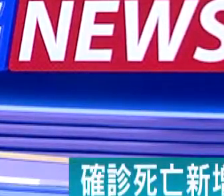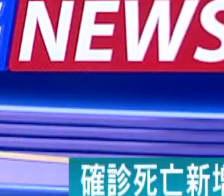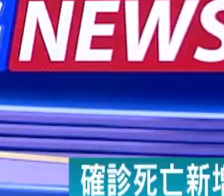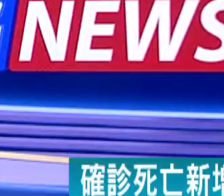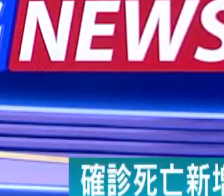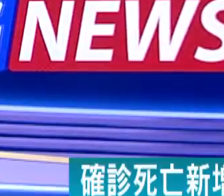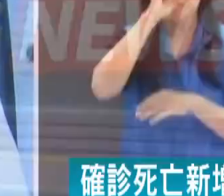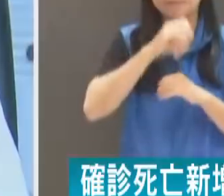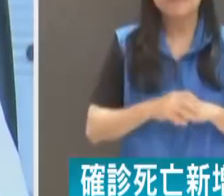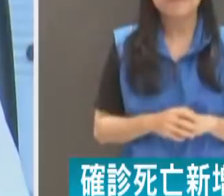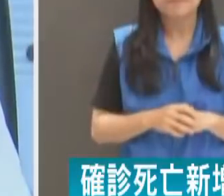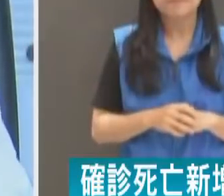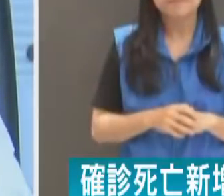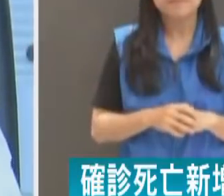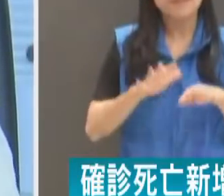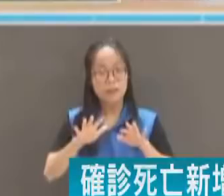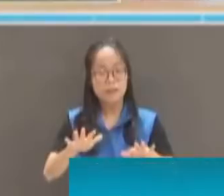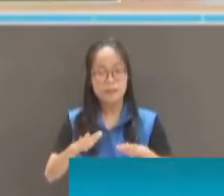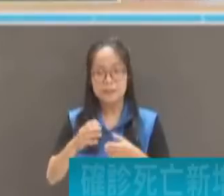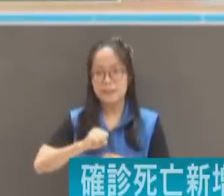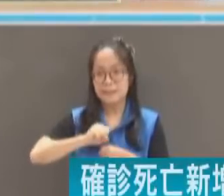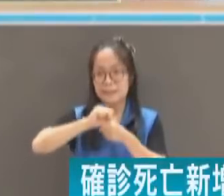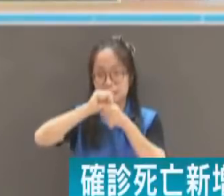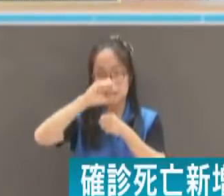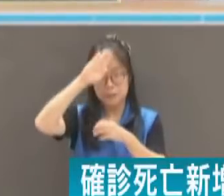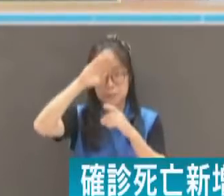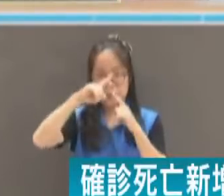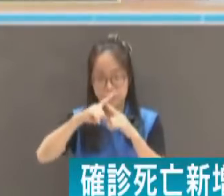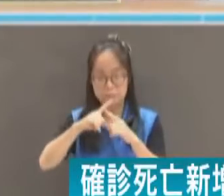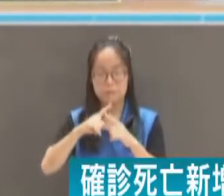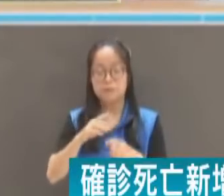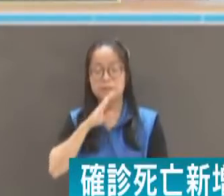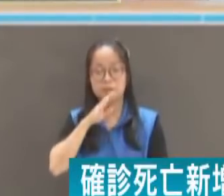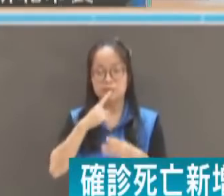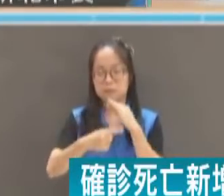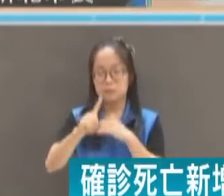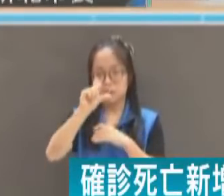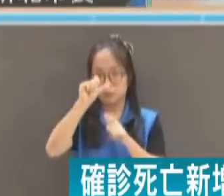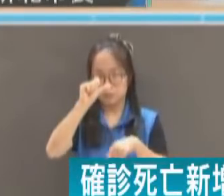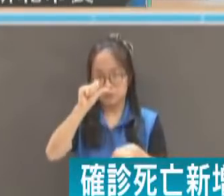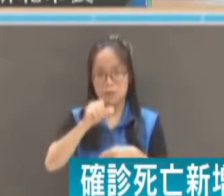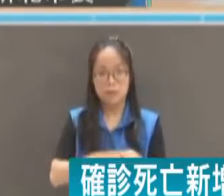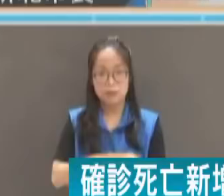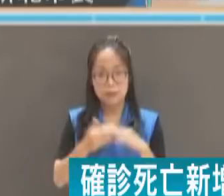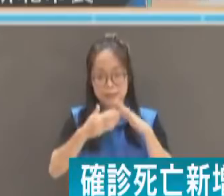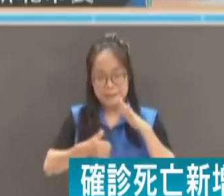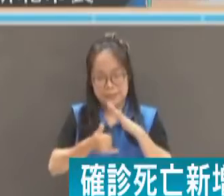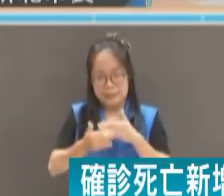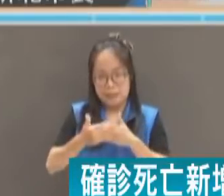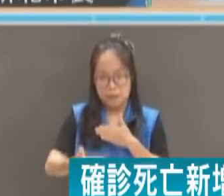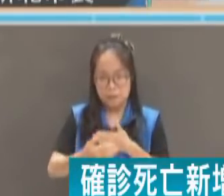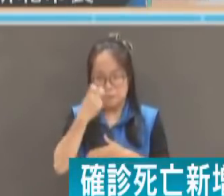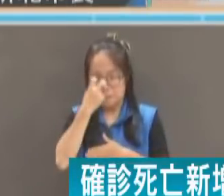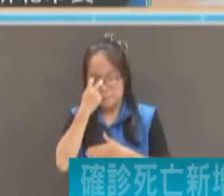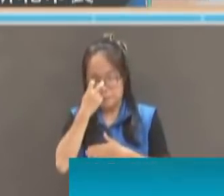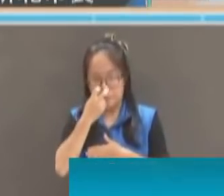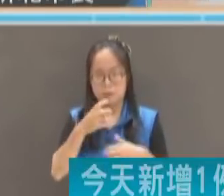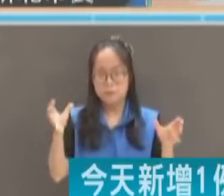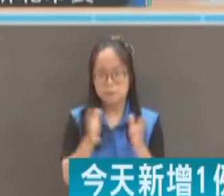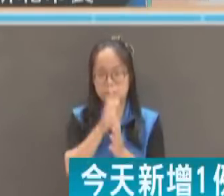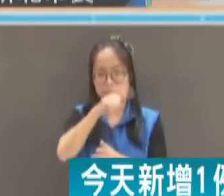了解。 今天新增的本土病例15人，居家隔离列管